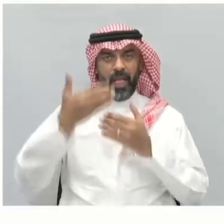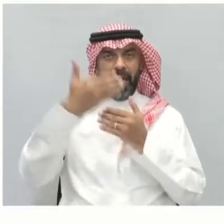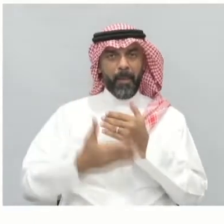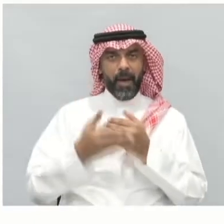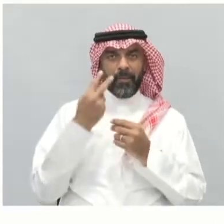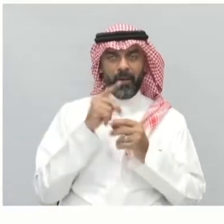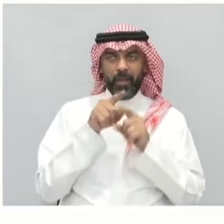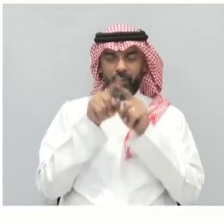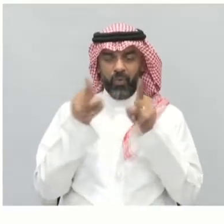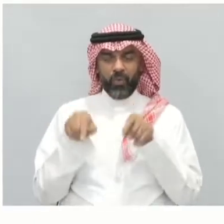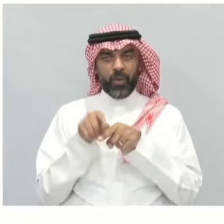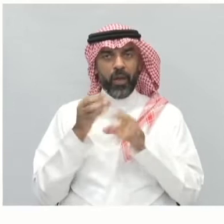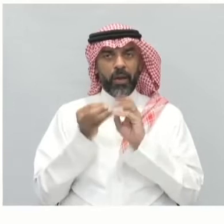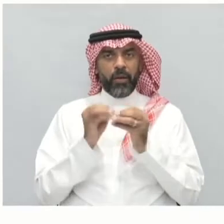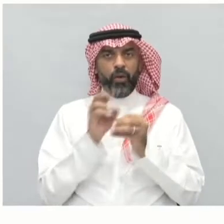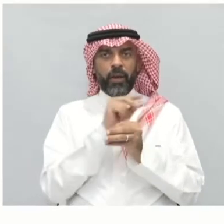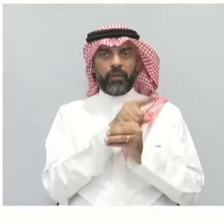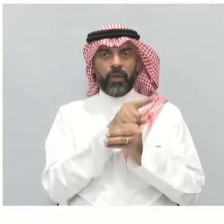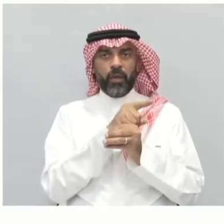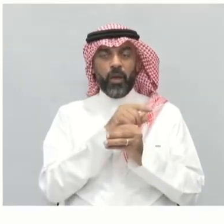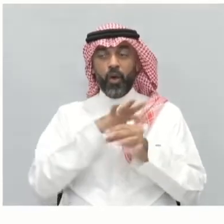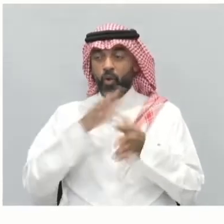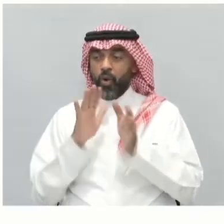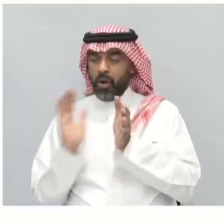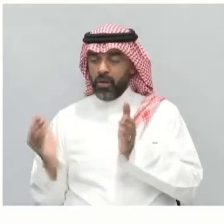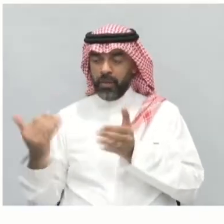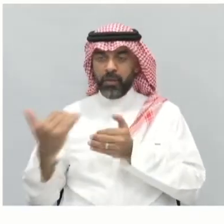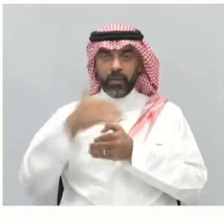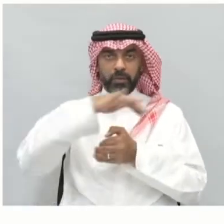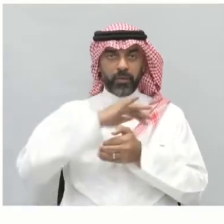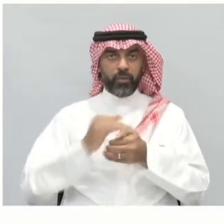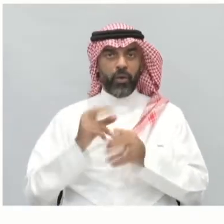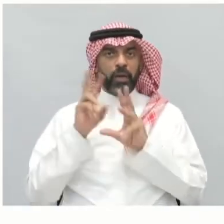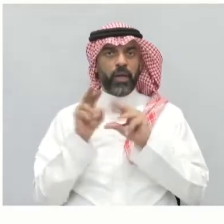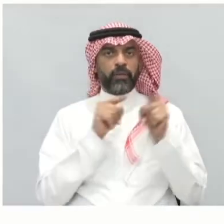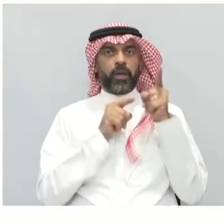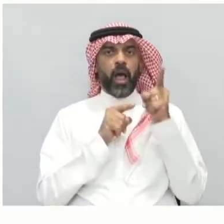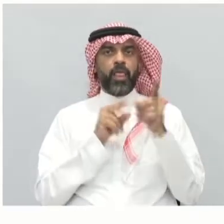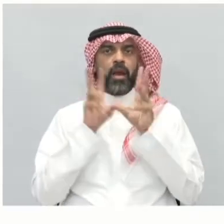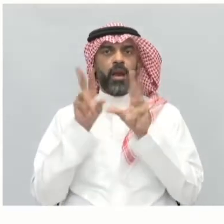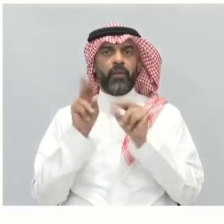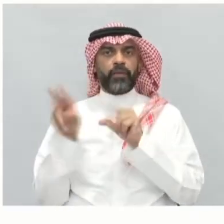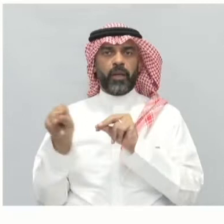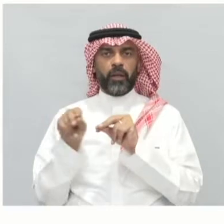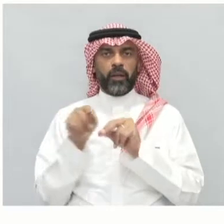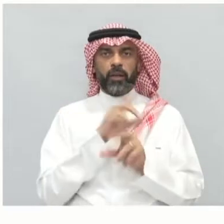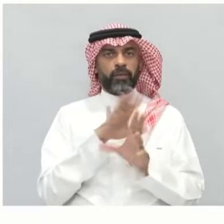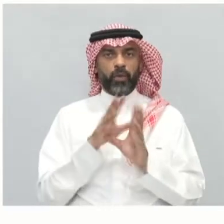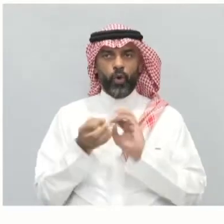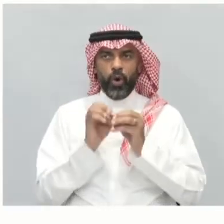في وجه امامي في وجه خلفي في وجه امين ويسار فوق وتحت هذا احد الاوجه